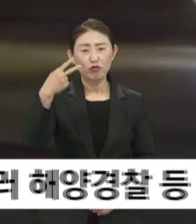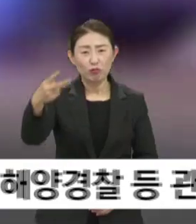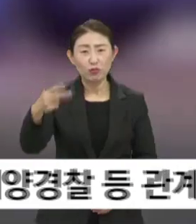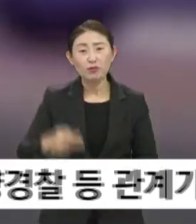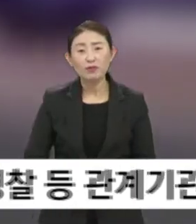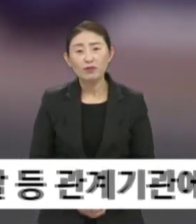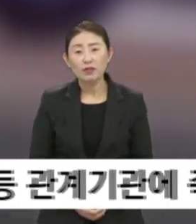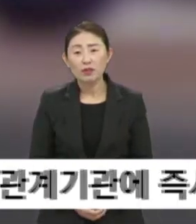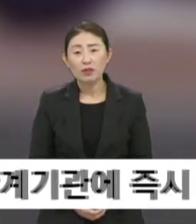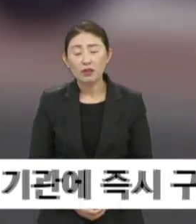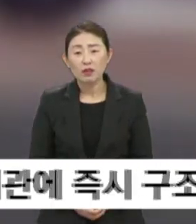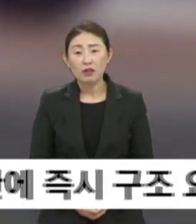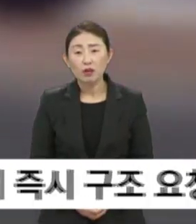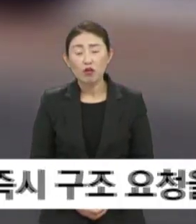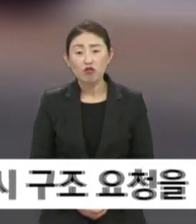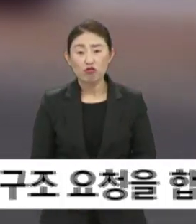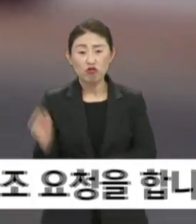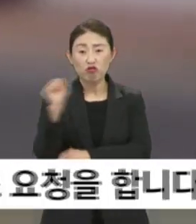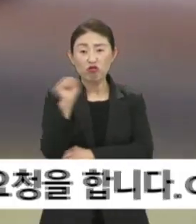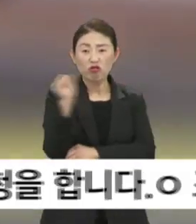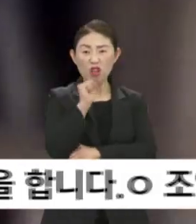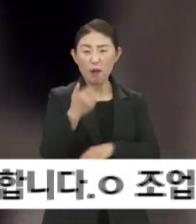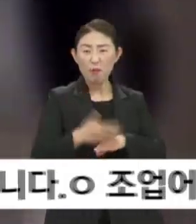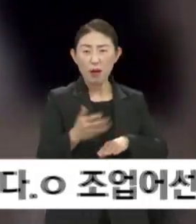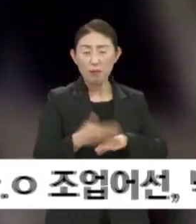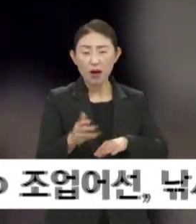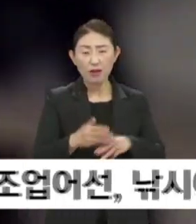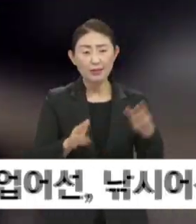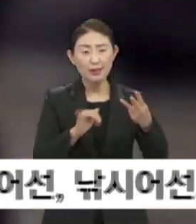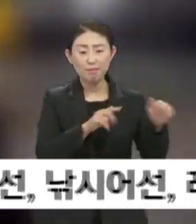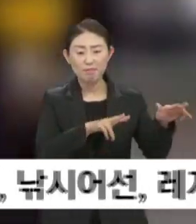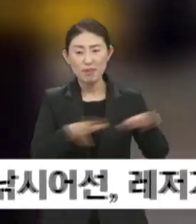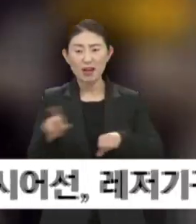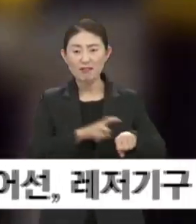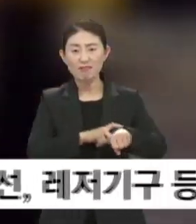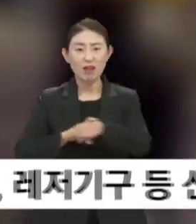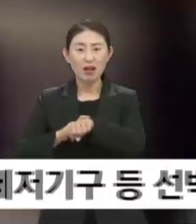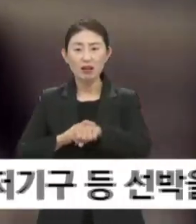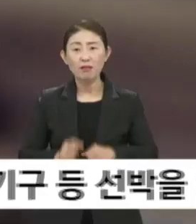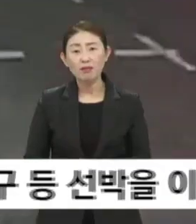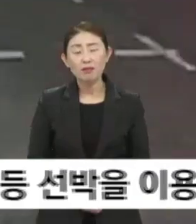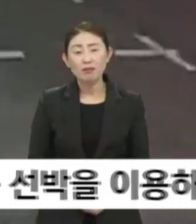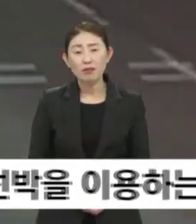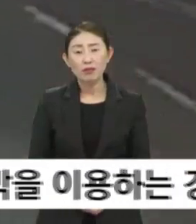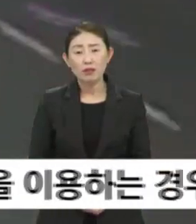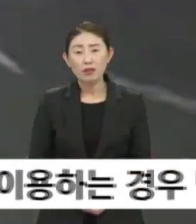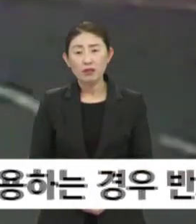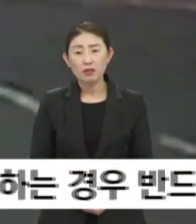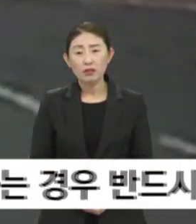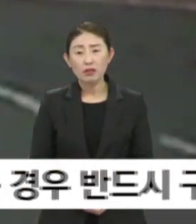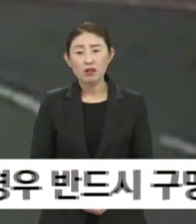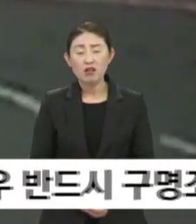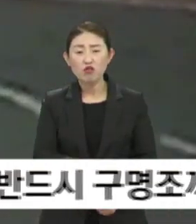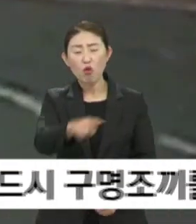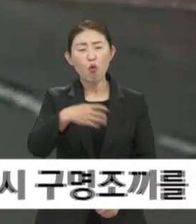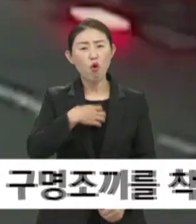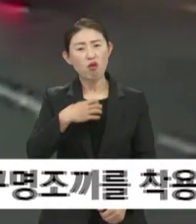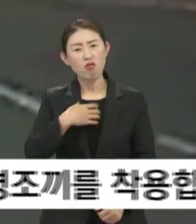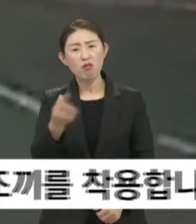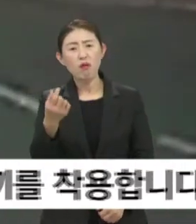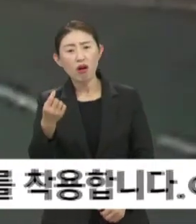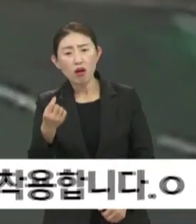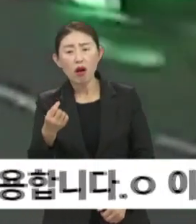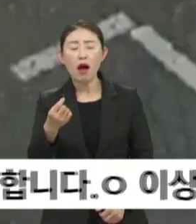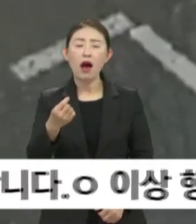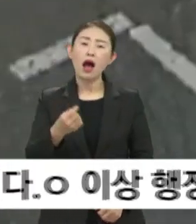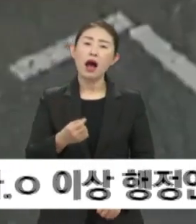적발됐습니다. 범행에 가담한 운전자 등 3명은 현장에서 경찰에 체포되기도 했습니다. 교통안전에 심각한 위험을 초래할 수